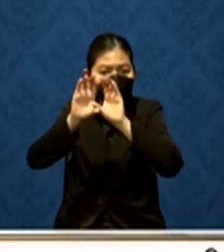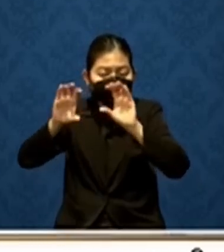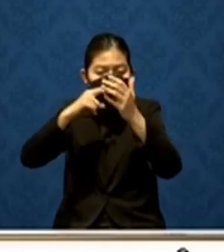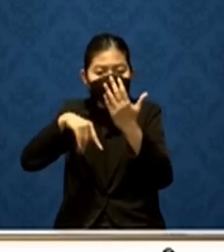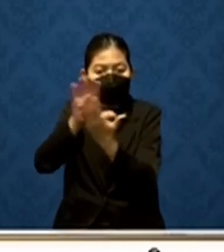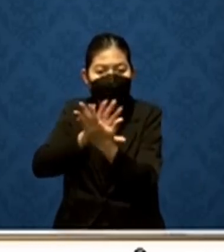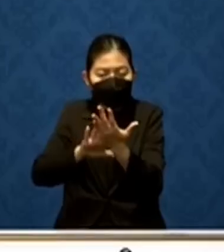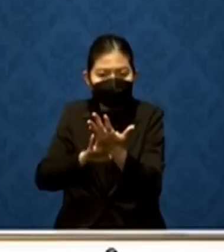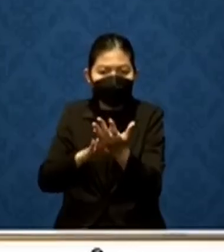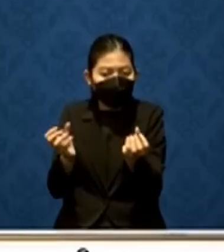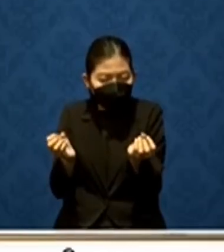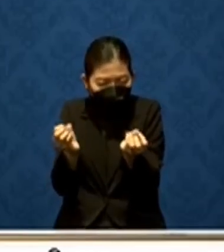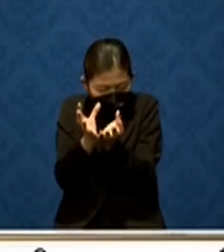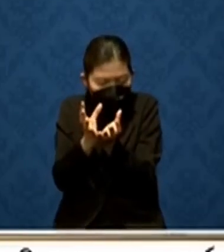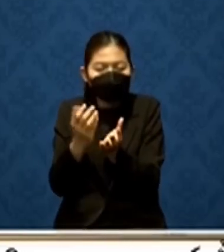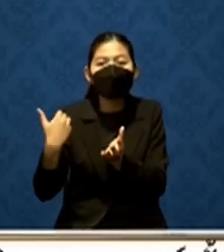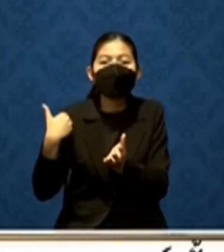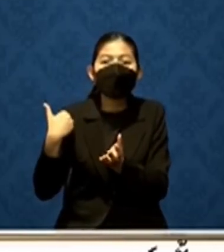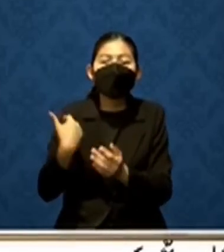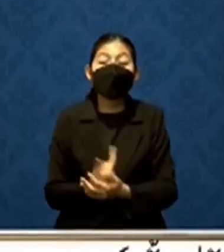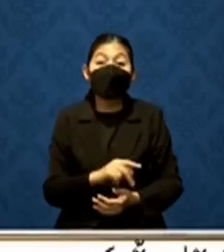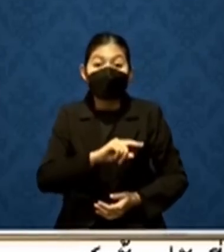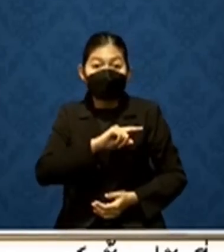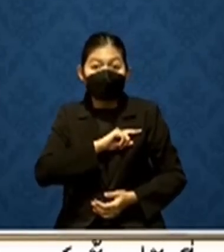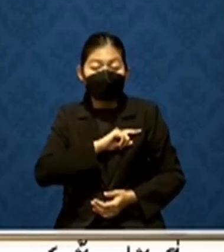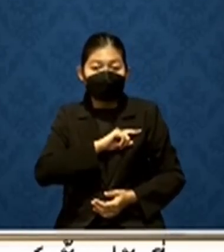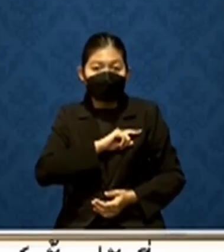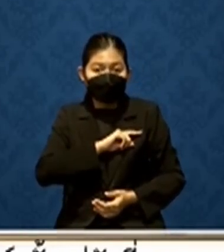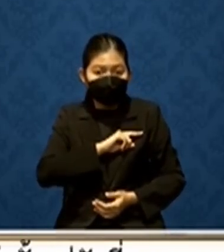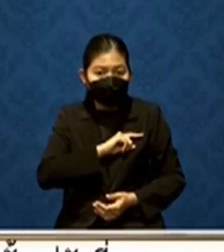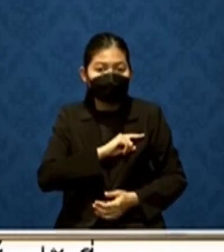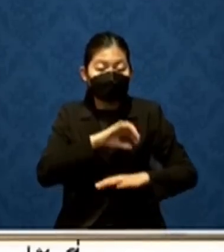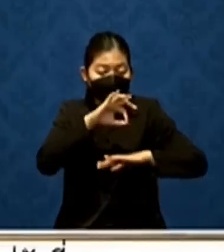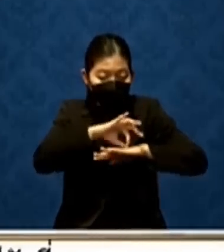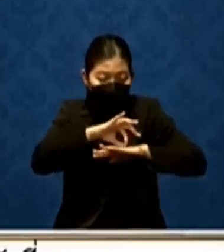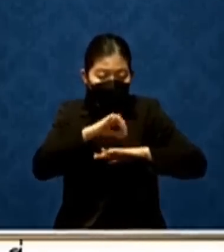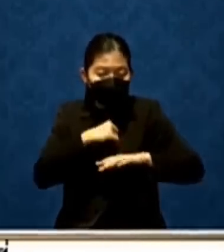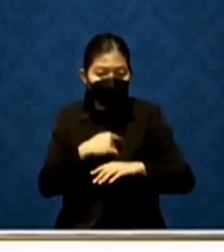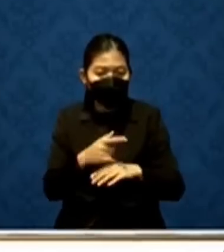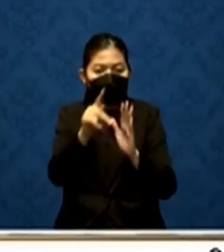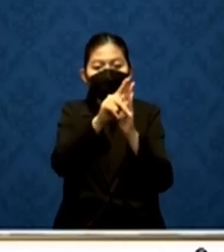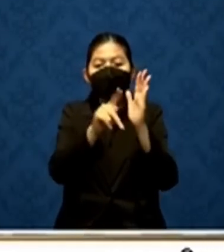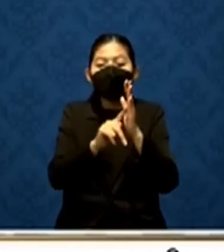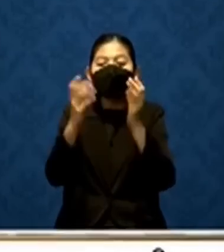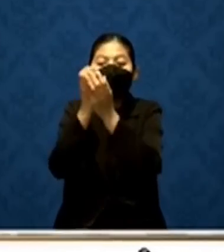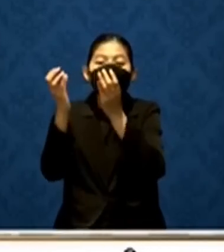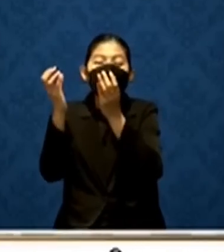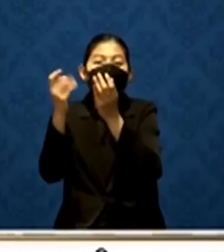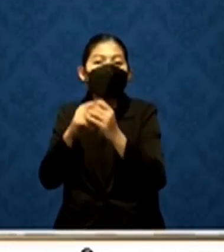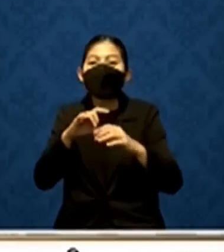อย่างร้ายแรงใช้หน้าที่และอำนาจขัดต่อบทบัญญัติของรัฐธรรมนูญและกฎหมาย